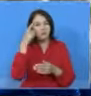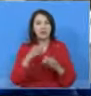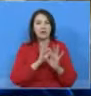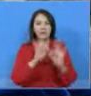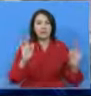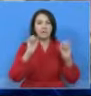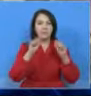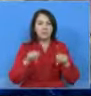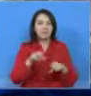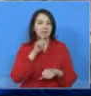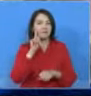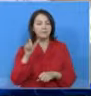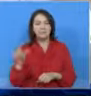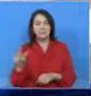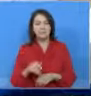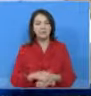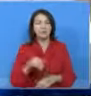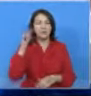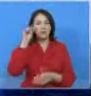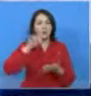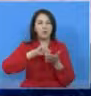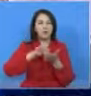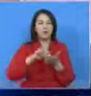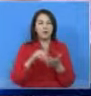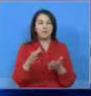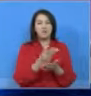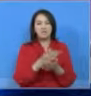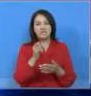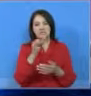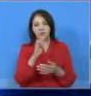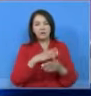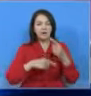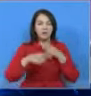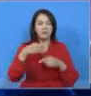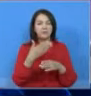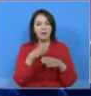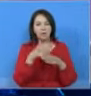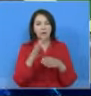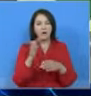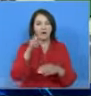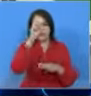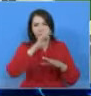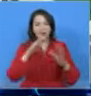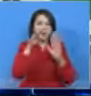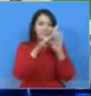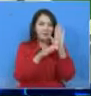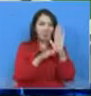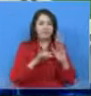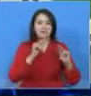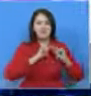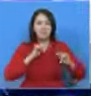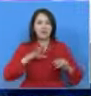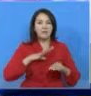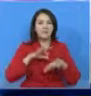отличная возможность для молодых ребят. Участниками, получившими безвозмездные гранты и микрокредиты в рамках государственной программы «Енбек»,